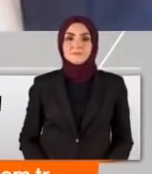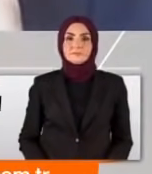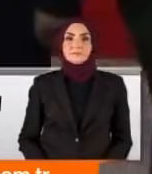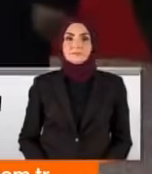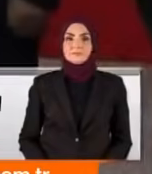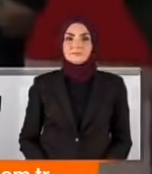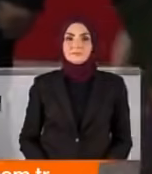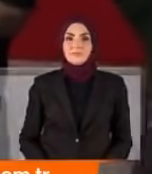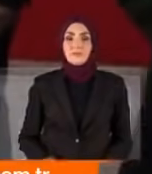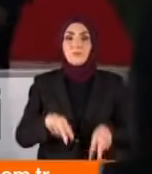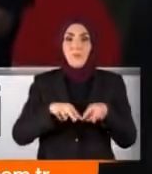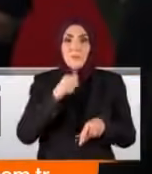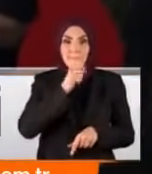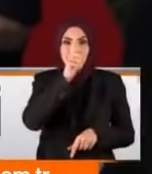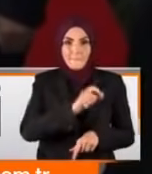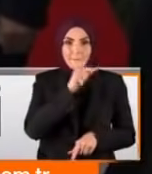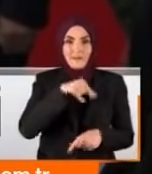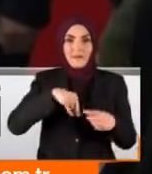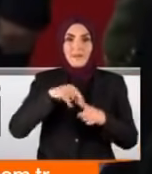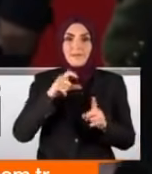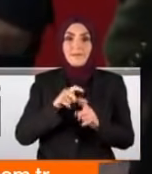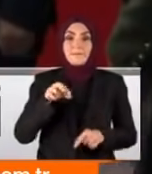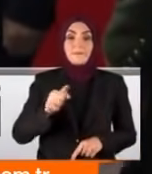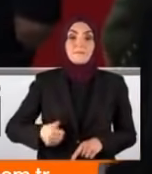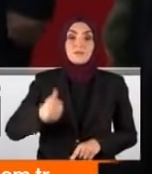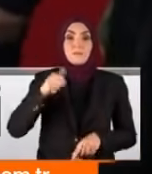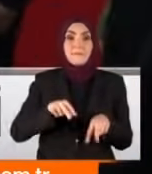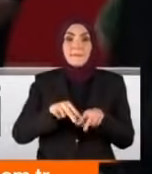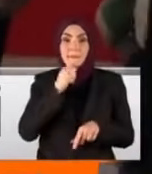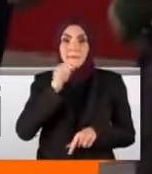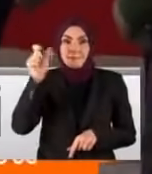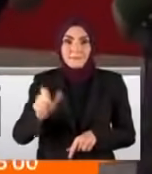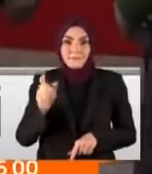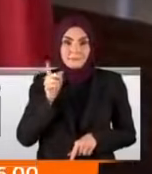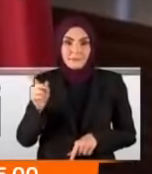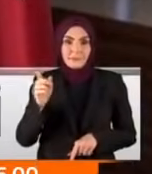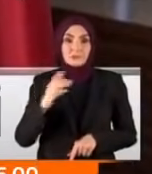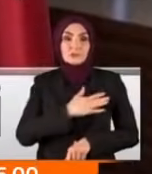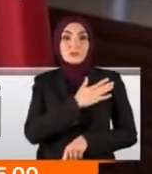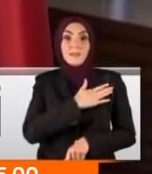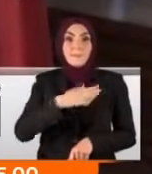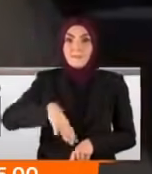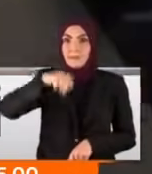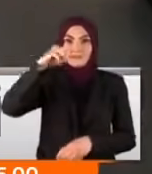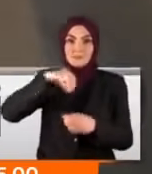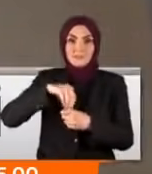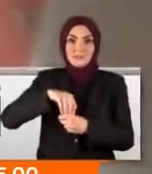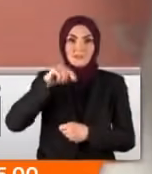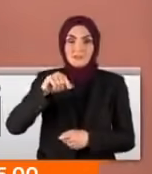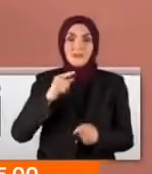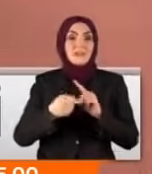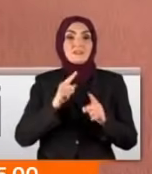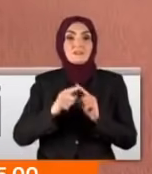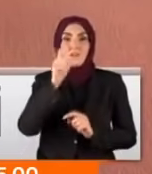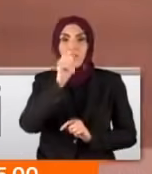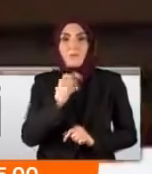yürekli dururum. İnce, HDP eş genel başkanı Mithat Sancar'ın CHP genel merkezinde Kılıçdaroğlu'nu ziyaret ettiği günü